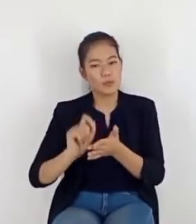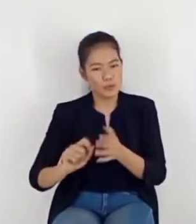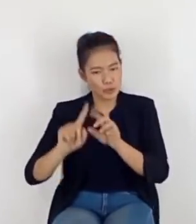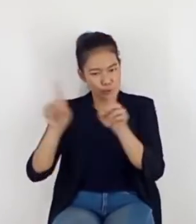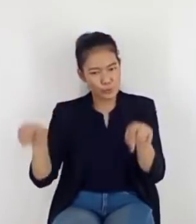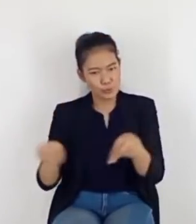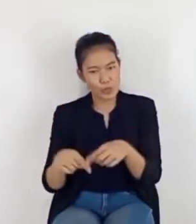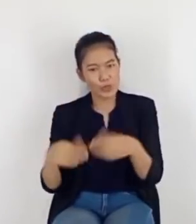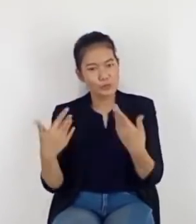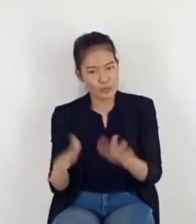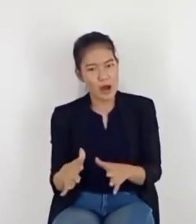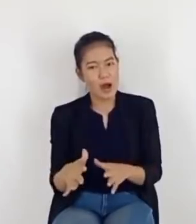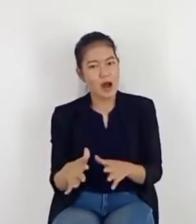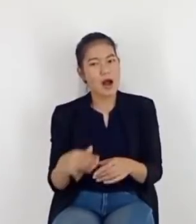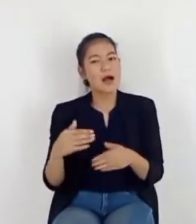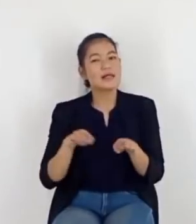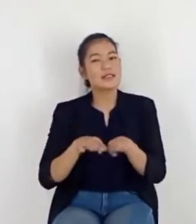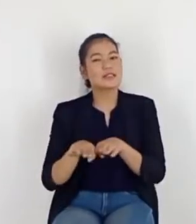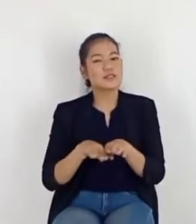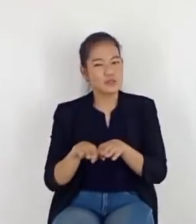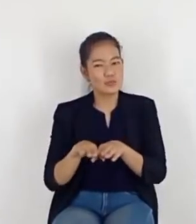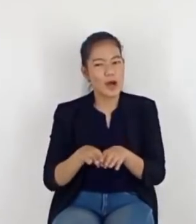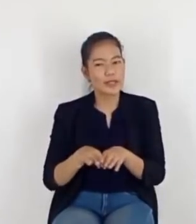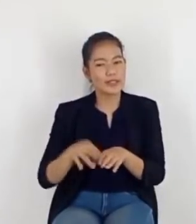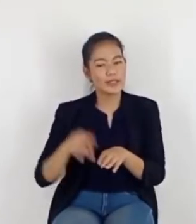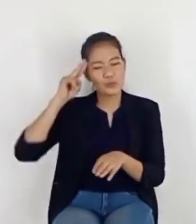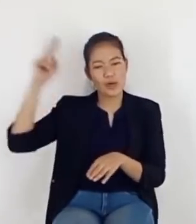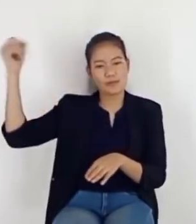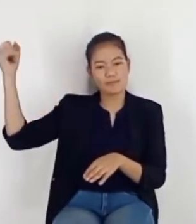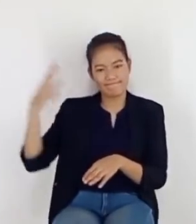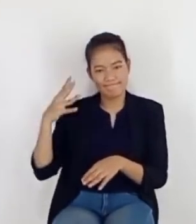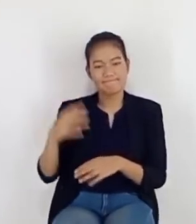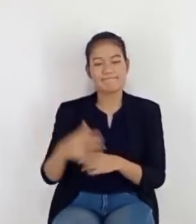kepadamu menurut hikmat yang dikaruniakan kepadanya.